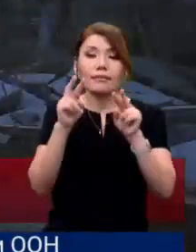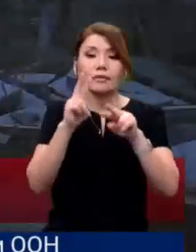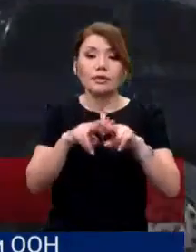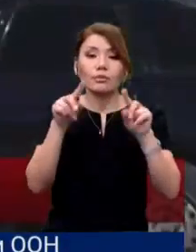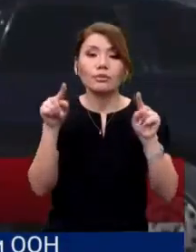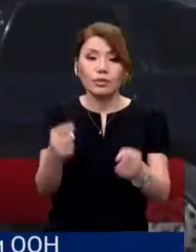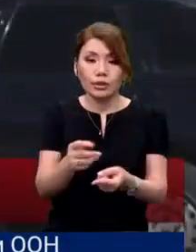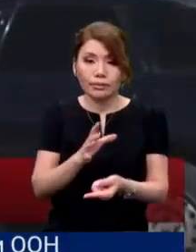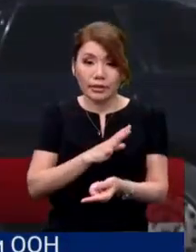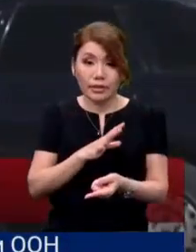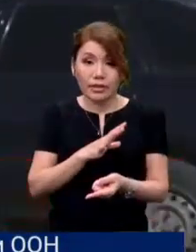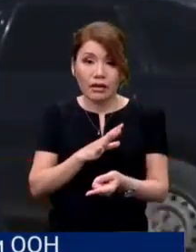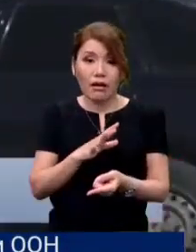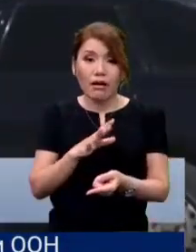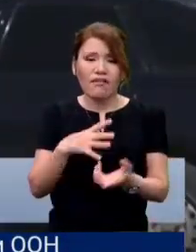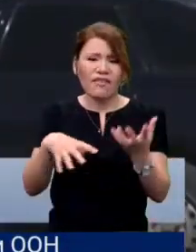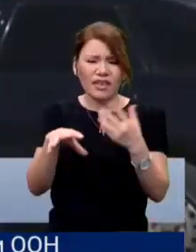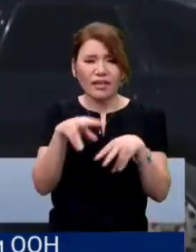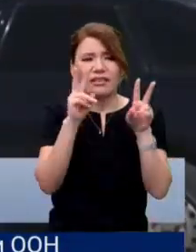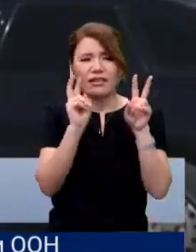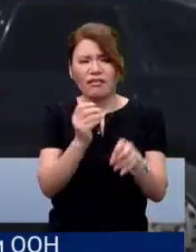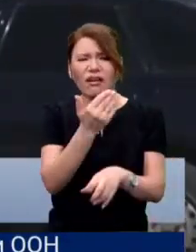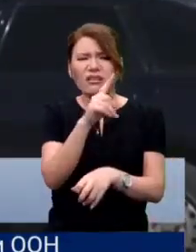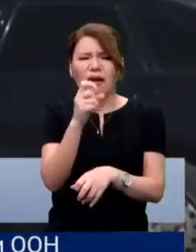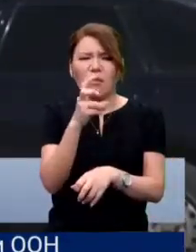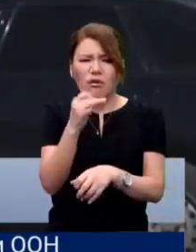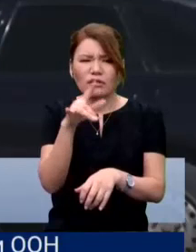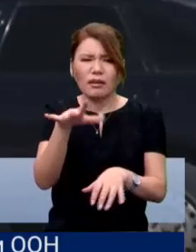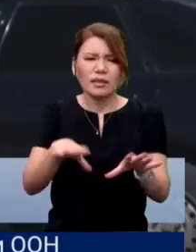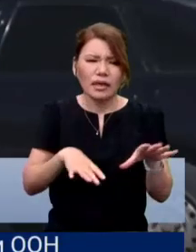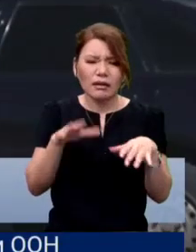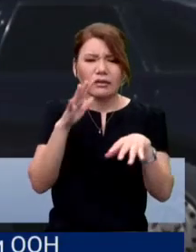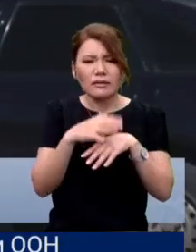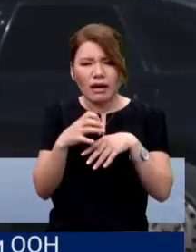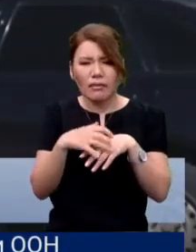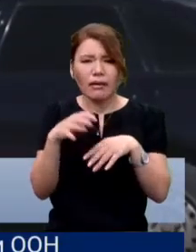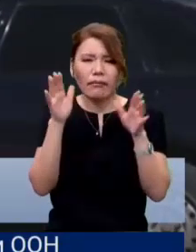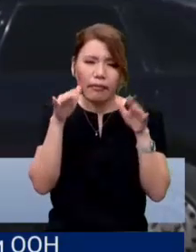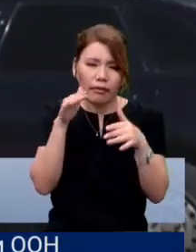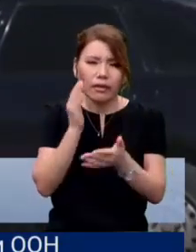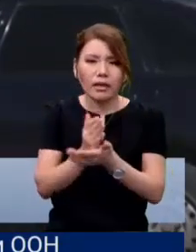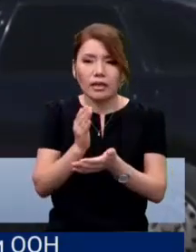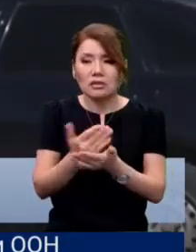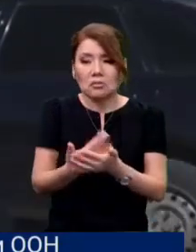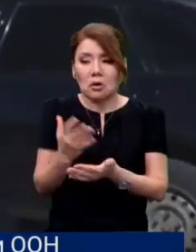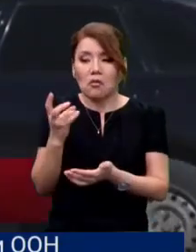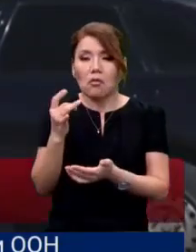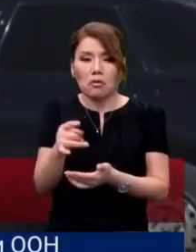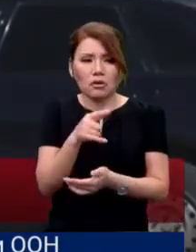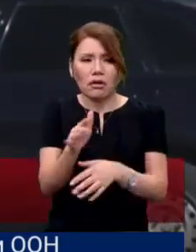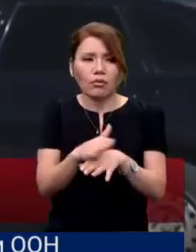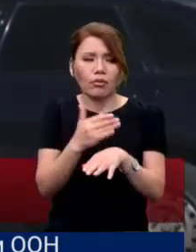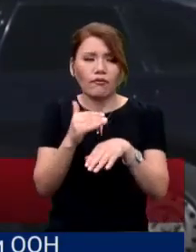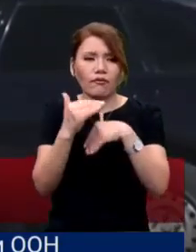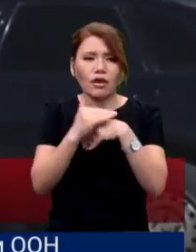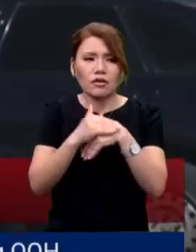еді. Балалар бір заброшка деп ат қойып алған, иттер қаптап жүр жанында. Мен немерем, например, жүргізбеймін кешке